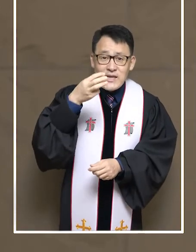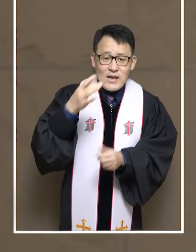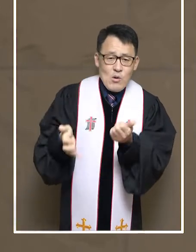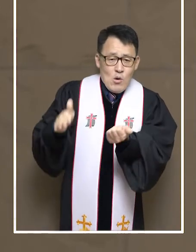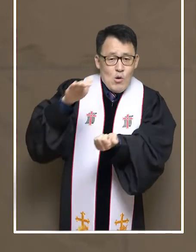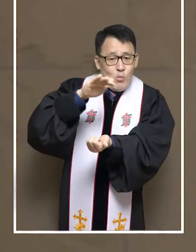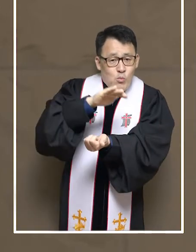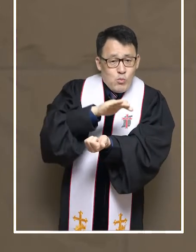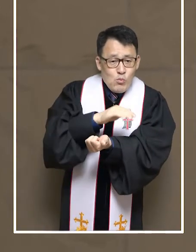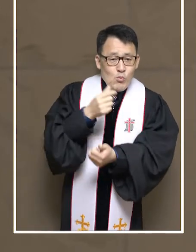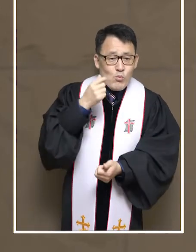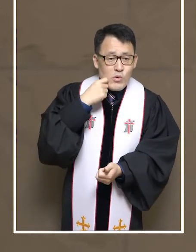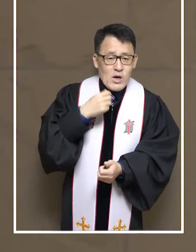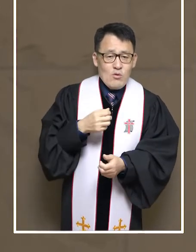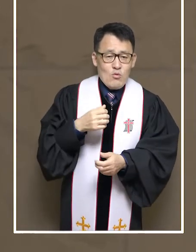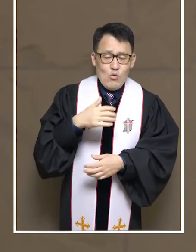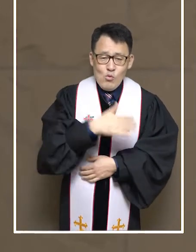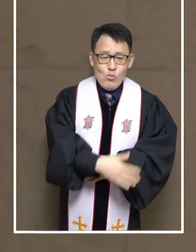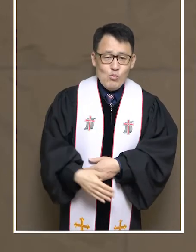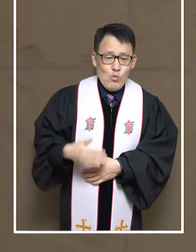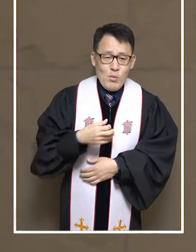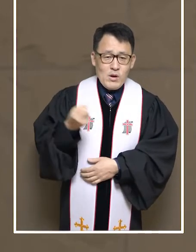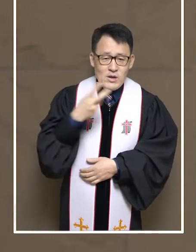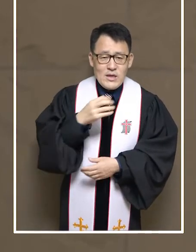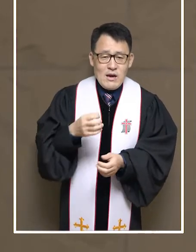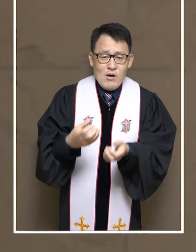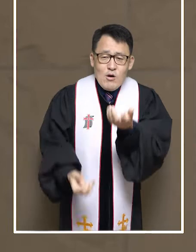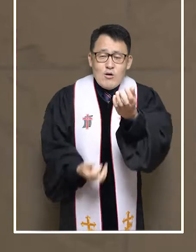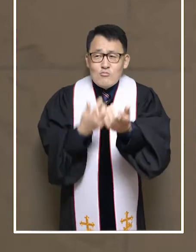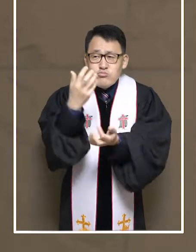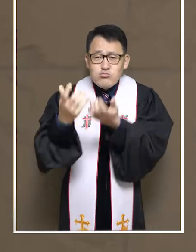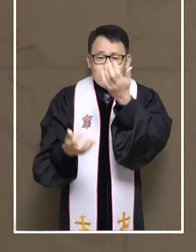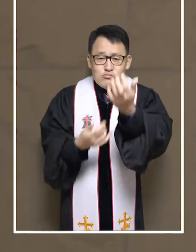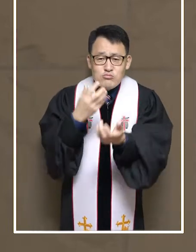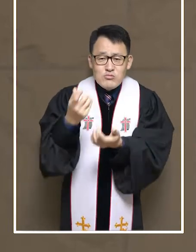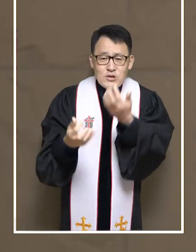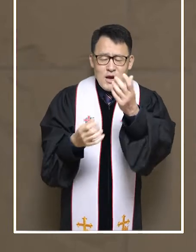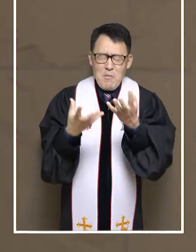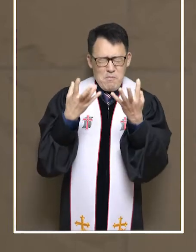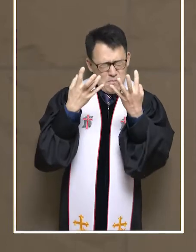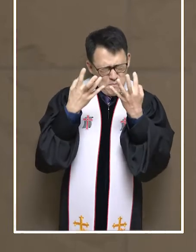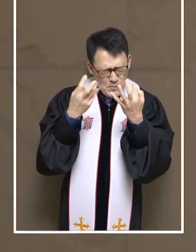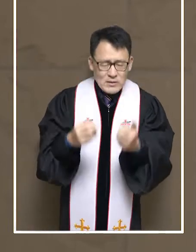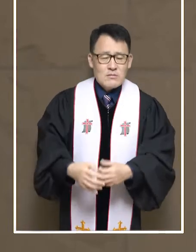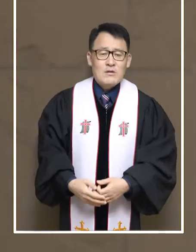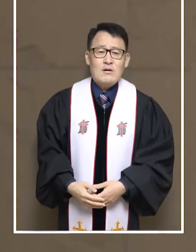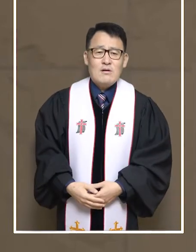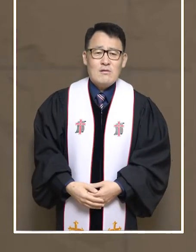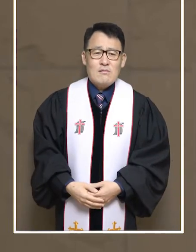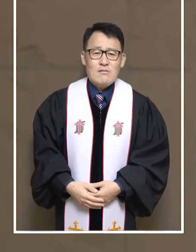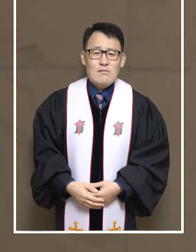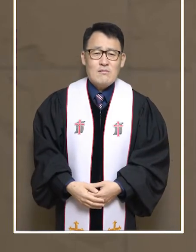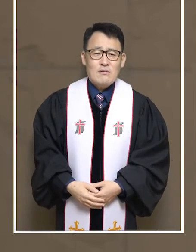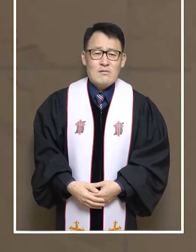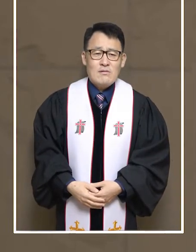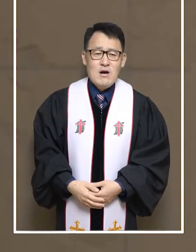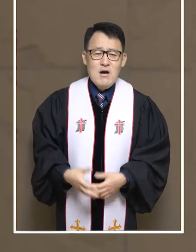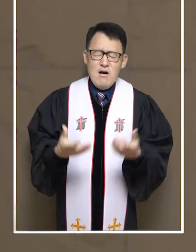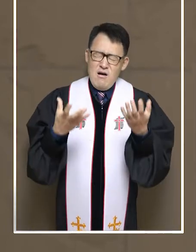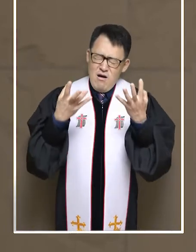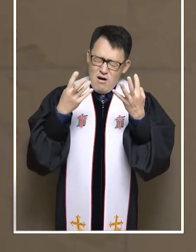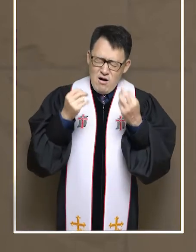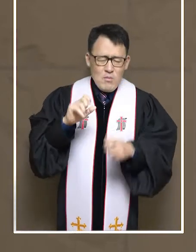정중한 장례도 못하고 시체를 처리하는 상황에서 장례가 되는 경우도 많이 있다고 합니다.